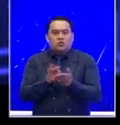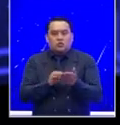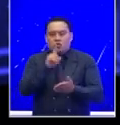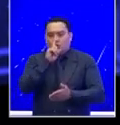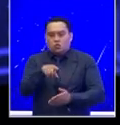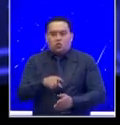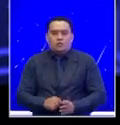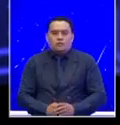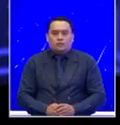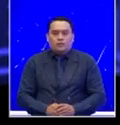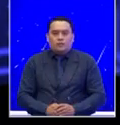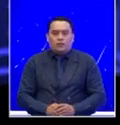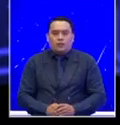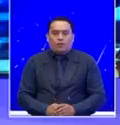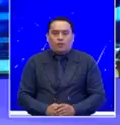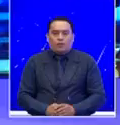не будут.